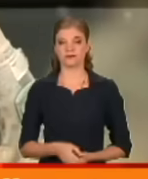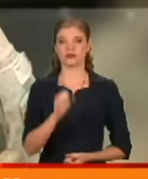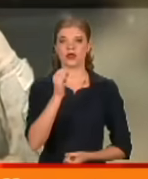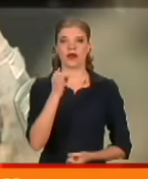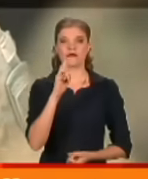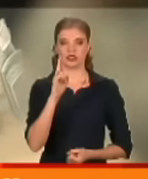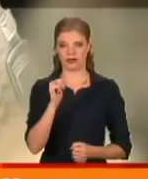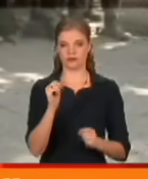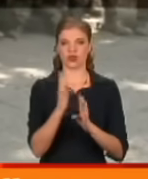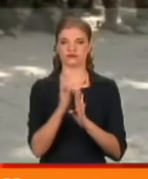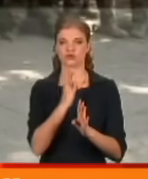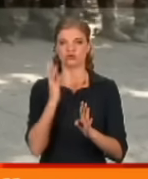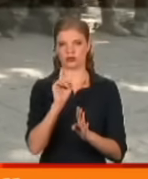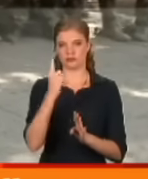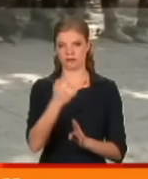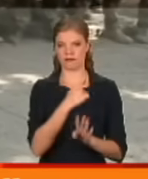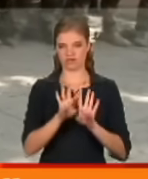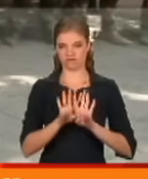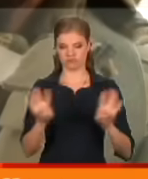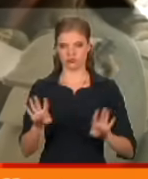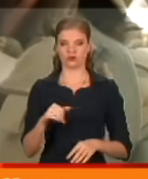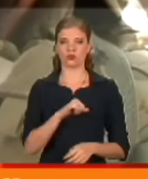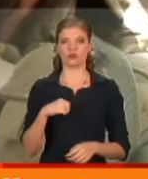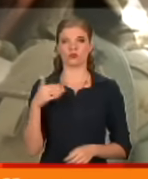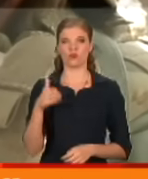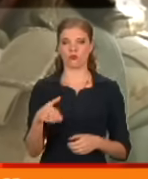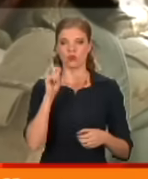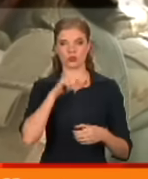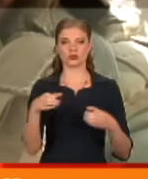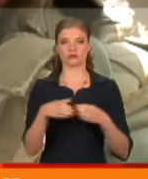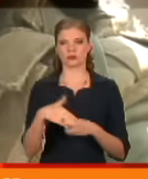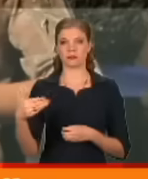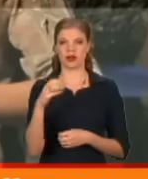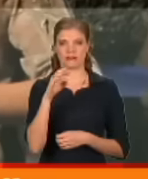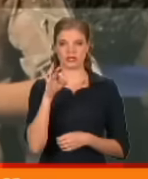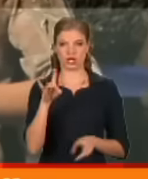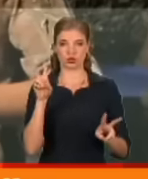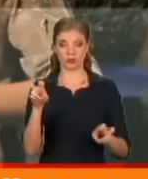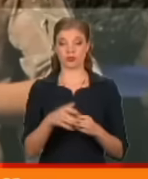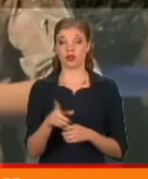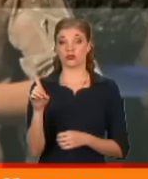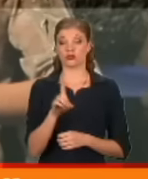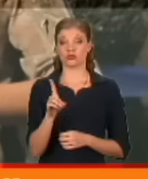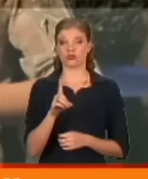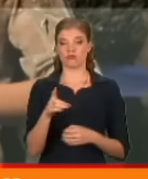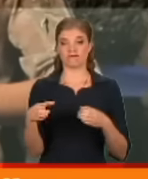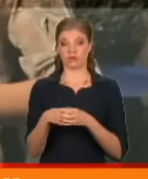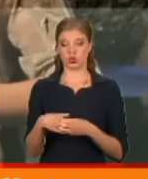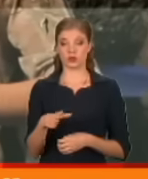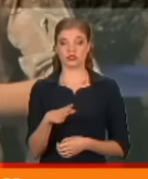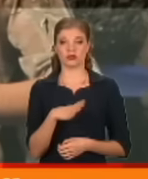Авдіївка. Шикування першої штурмової роти добровольчого українського корпусу «Правий сектор». Для того, щоб підрозділ